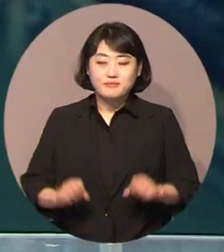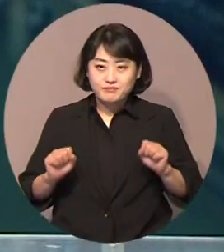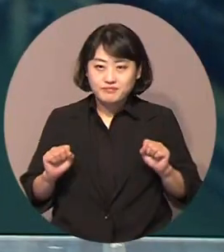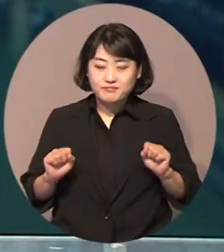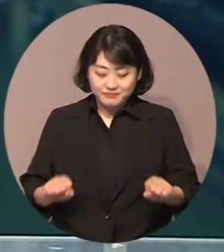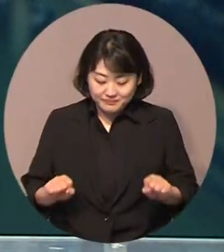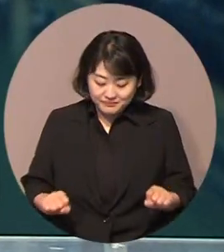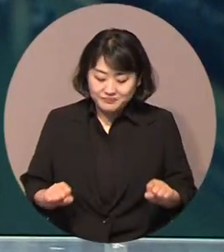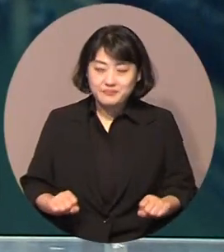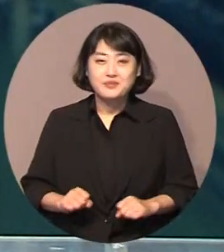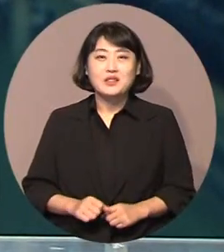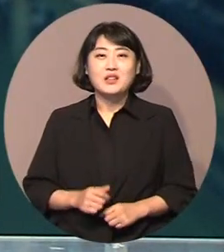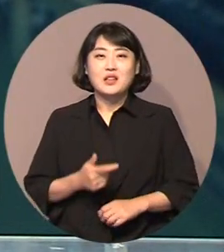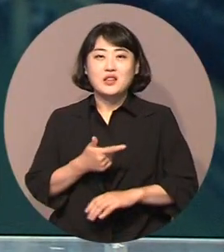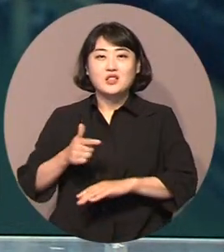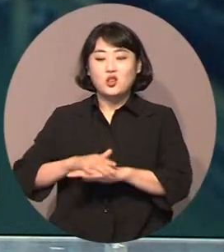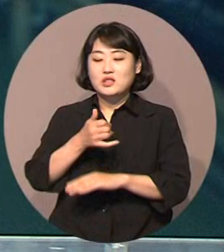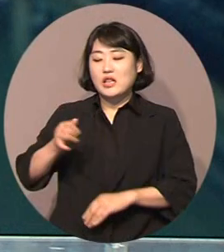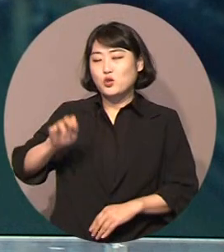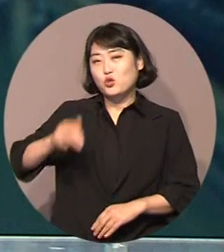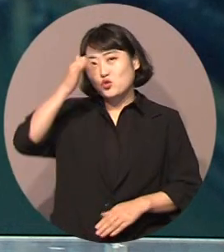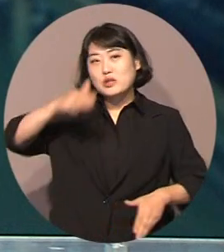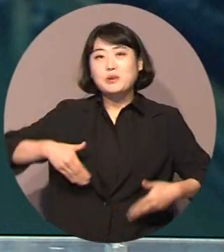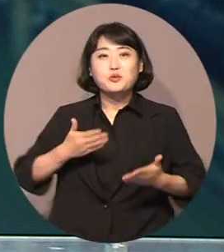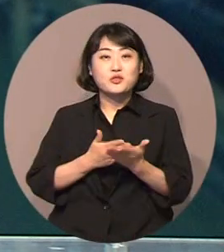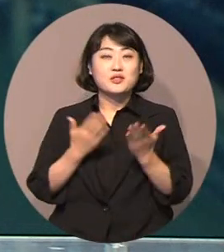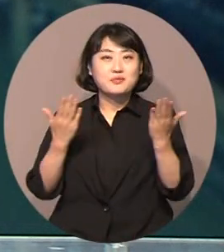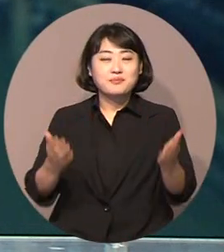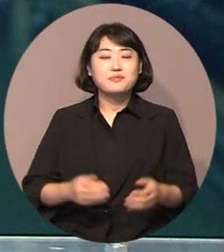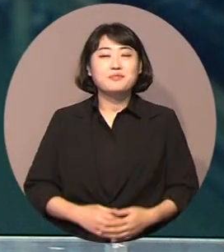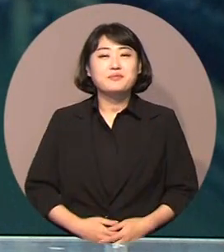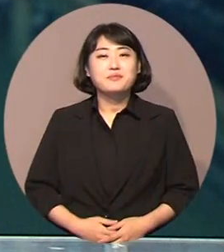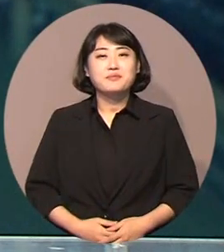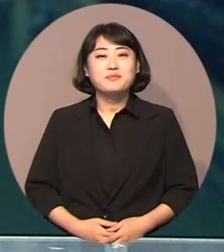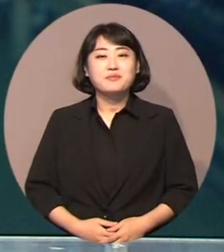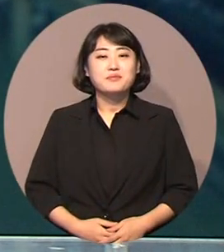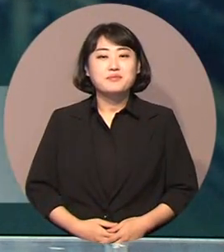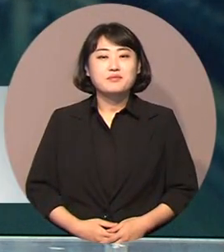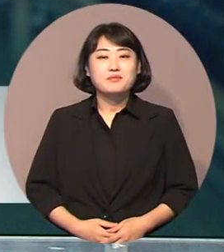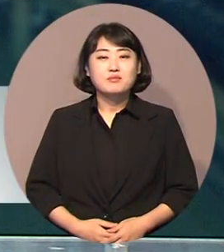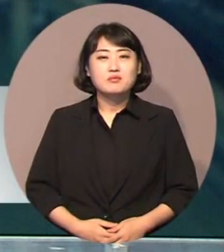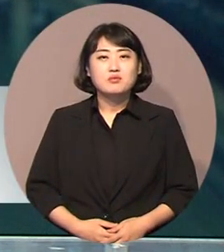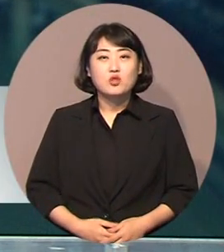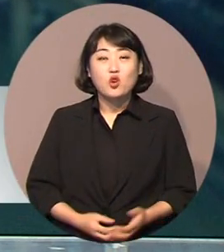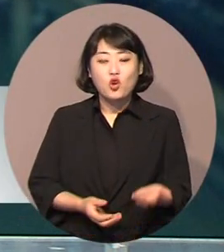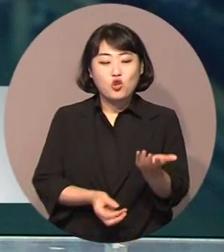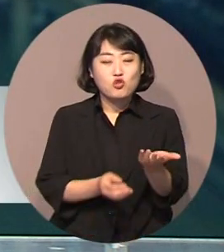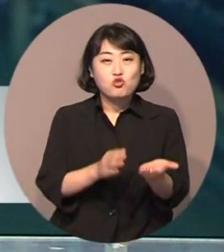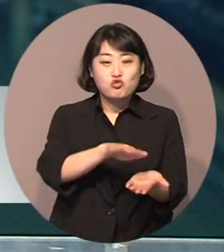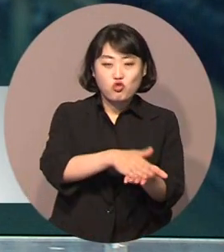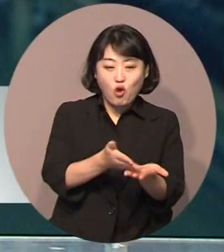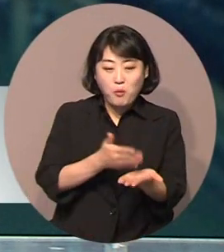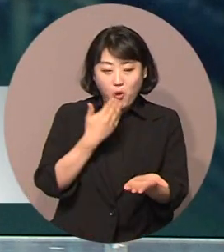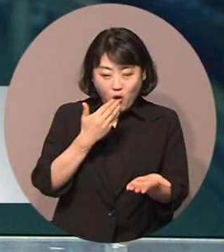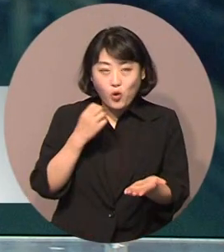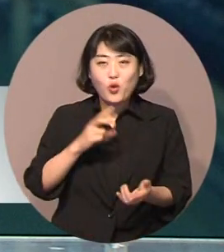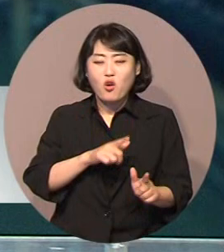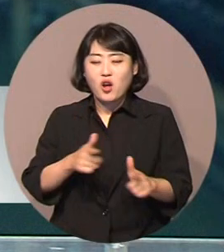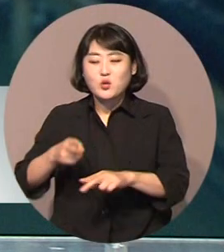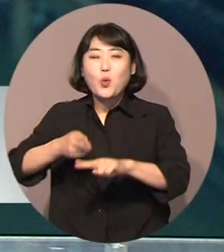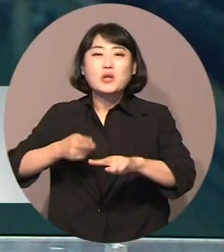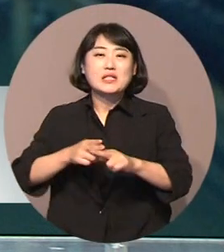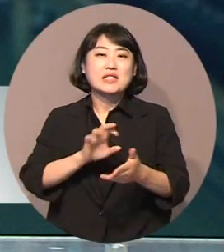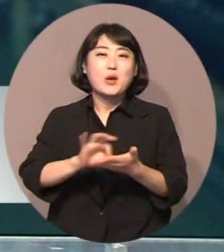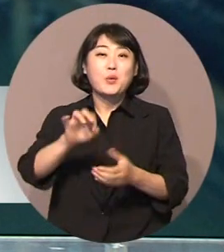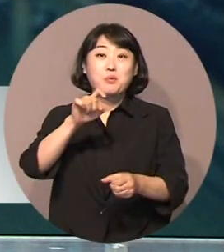안녕하십니까 뉴스데스크 계속해서 대전 세종 충남 소식 전해드립니다 구워 먹기도 하고 다양한 요리의 재료로